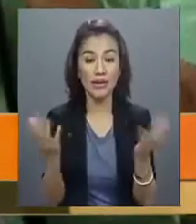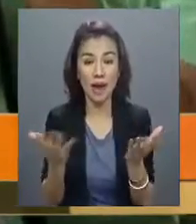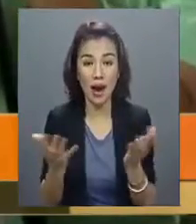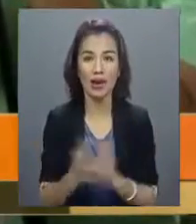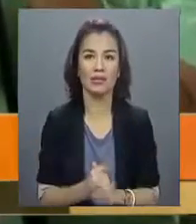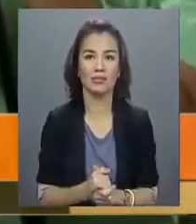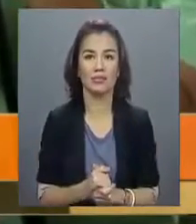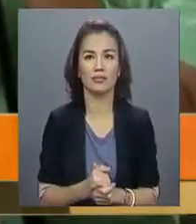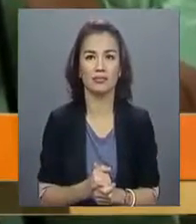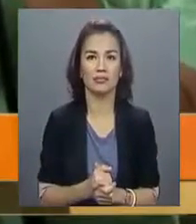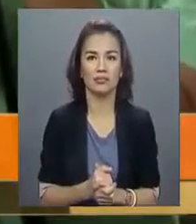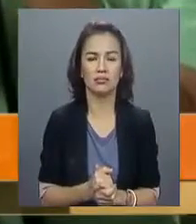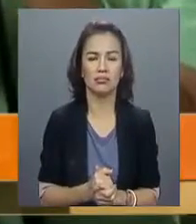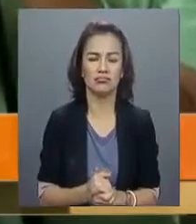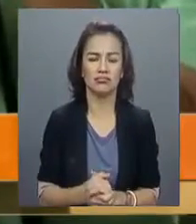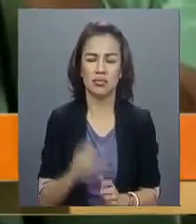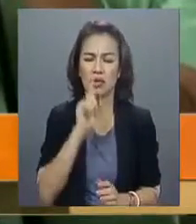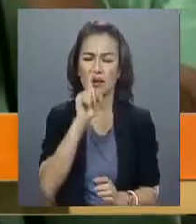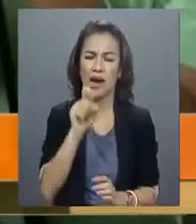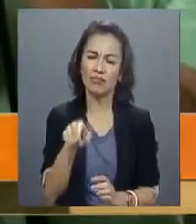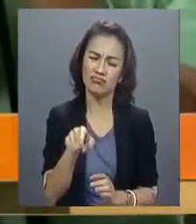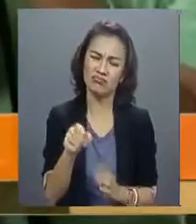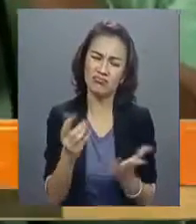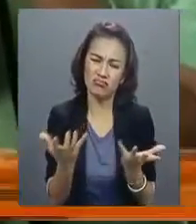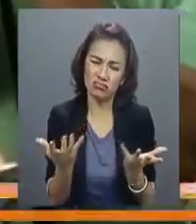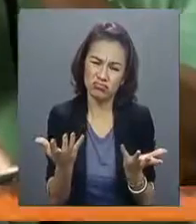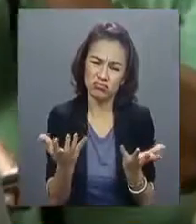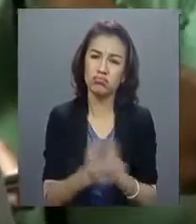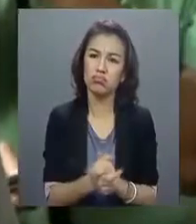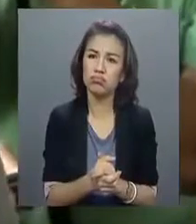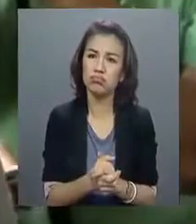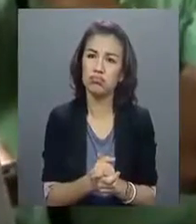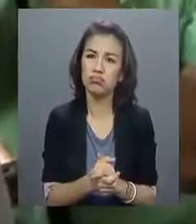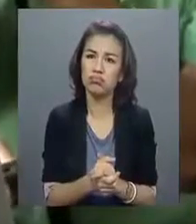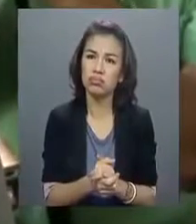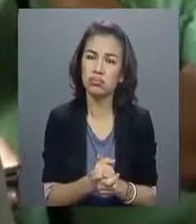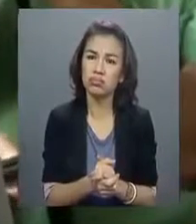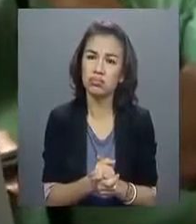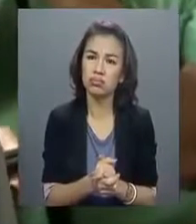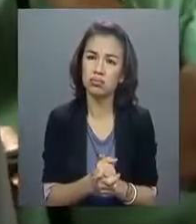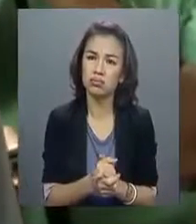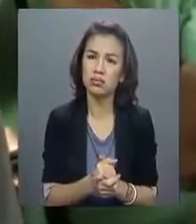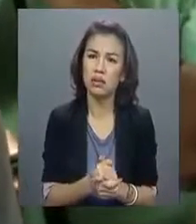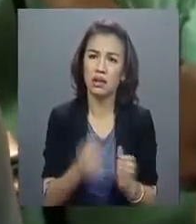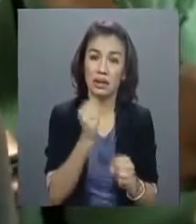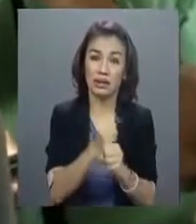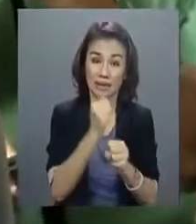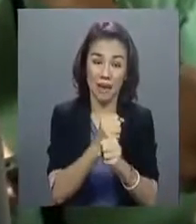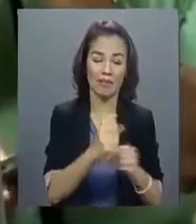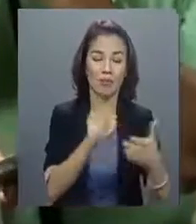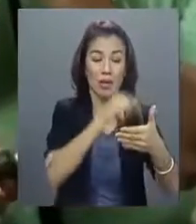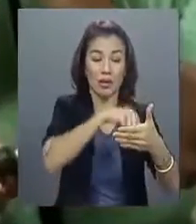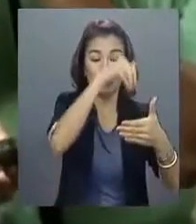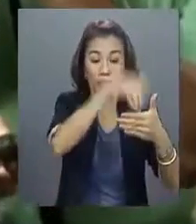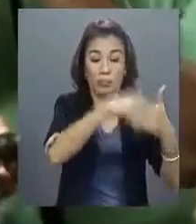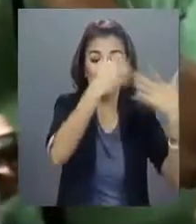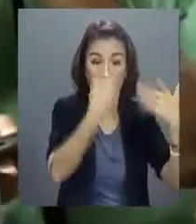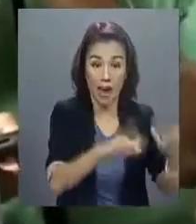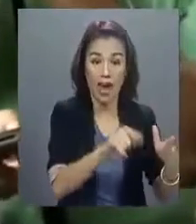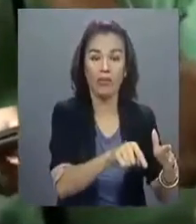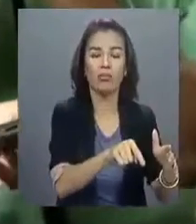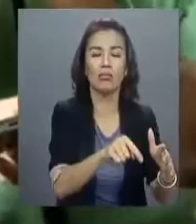ามเมื่อ5นาทีก่อนแล้วเนี่ย แล้วต้องทำก่อนหรือหลังประชามติครับ ทำหลังนี่ฮะ ทำหลัง คือรู้ผ